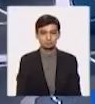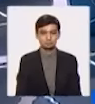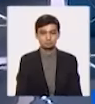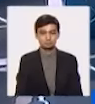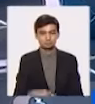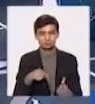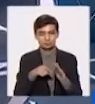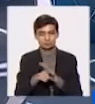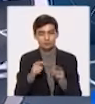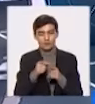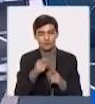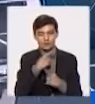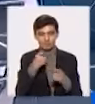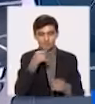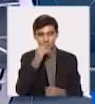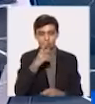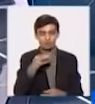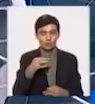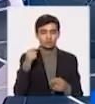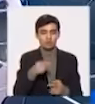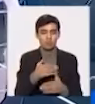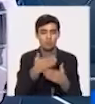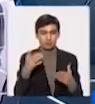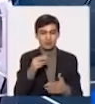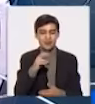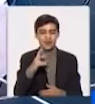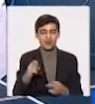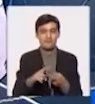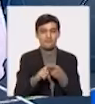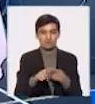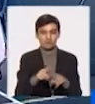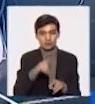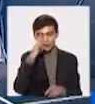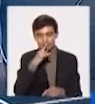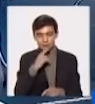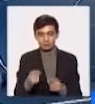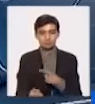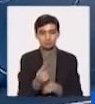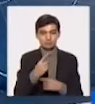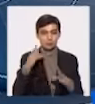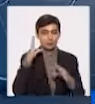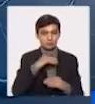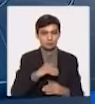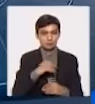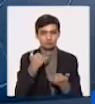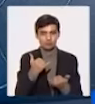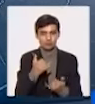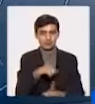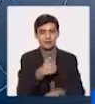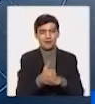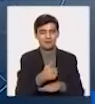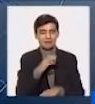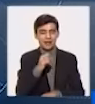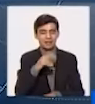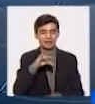Айтуға ауыз бармайды, бірақ мыңдаған адамның өмірін қиған коронавирус Қазақстанға да келуі мүмкін. Бүгін бас санитар